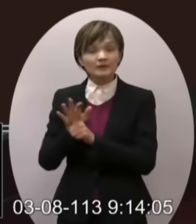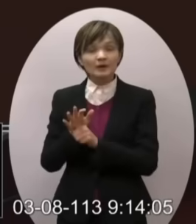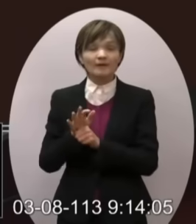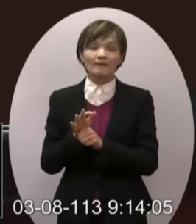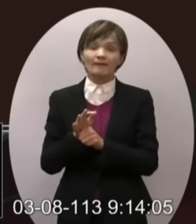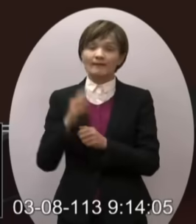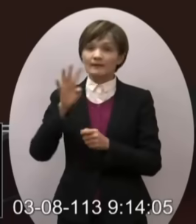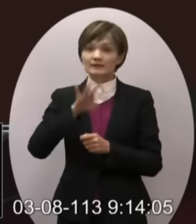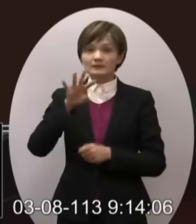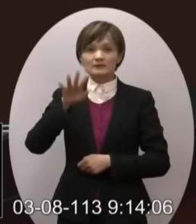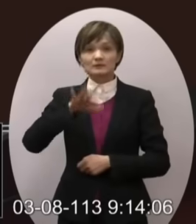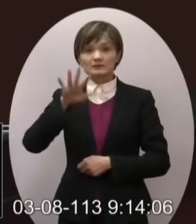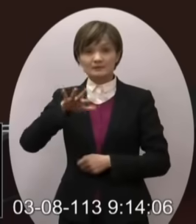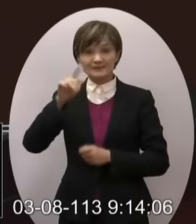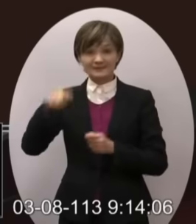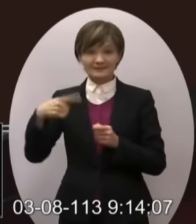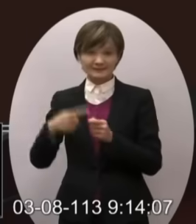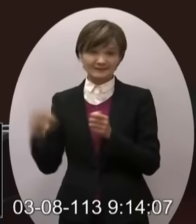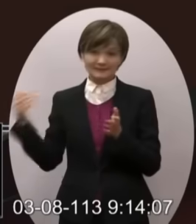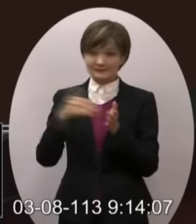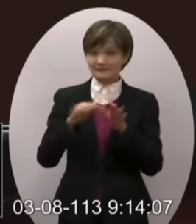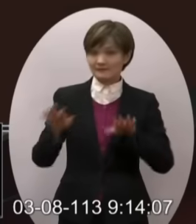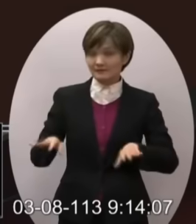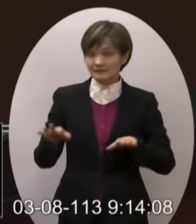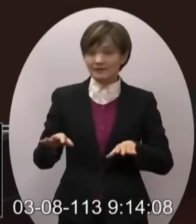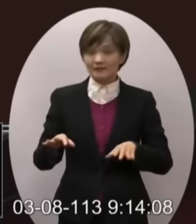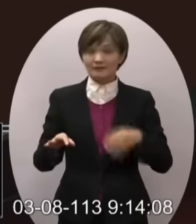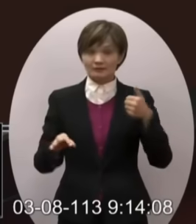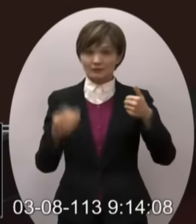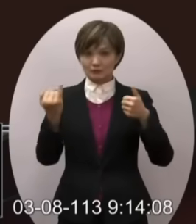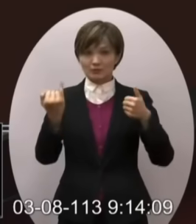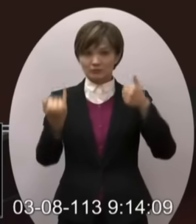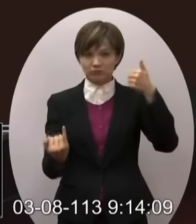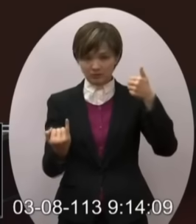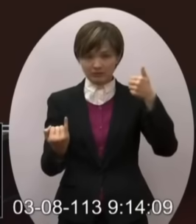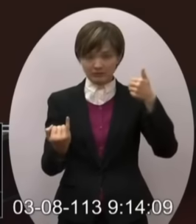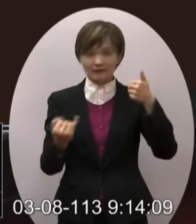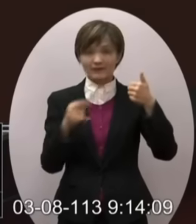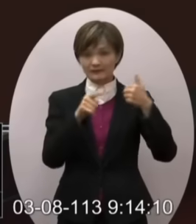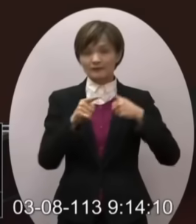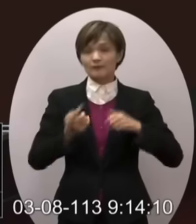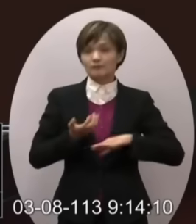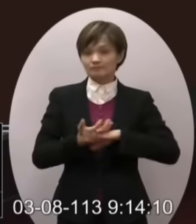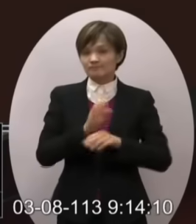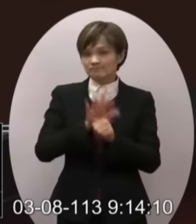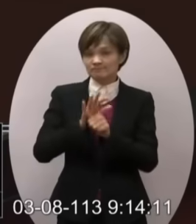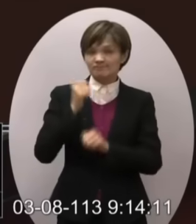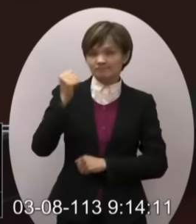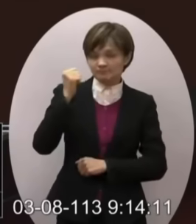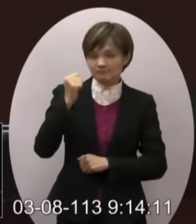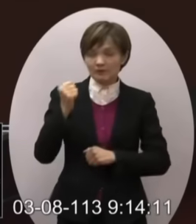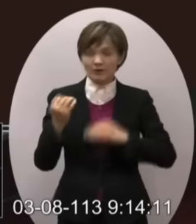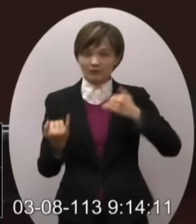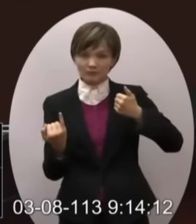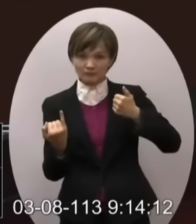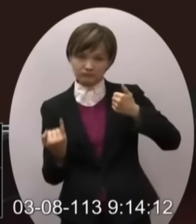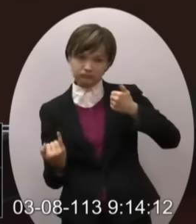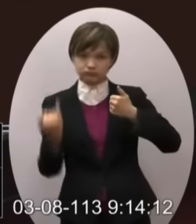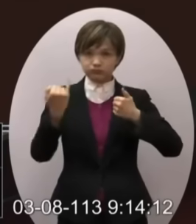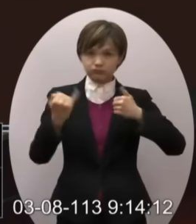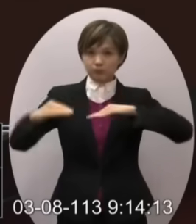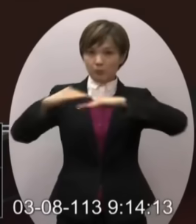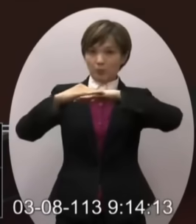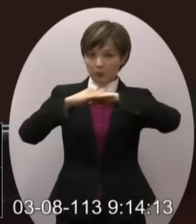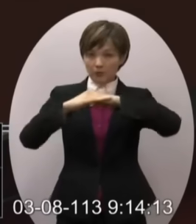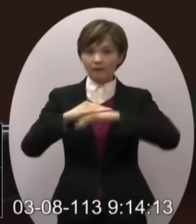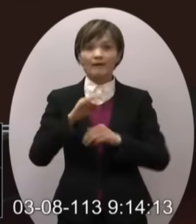千年来以男尊女卑的文化彻底的改变，让女性解开了层层的